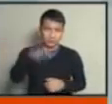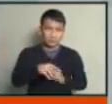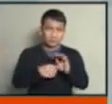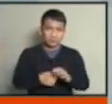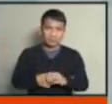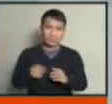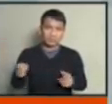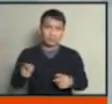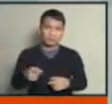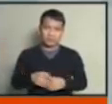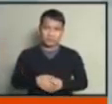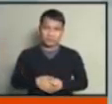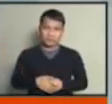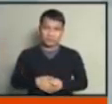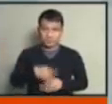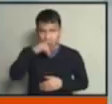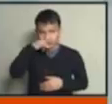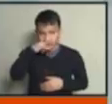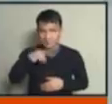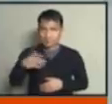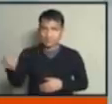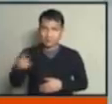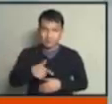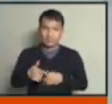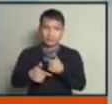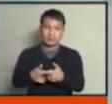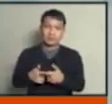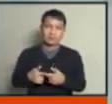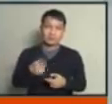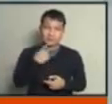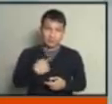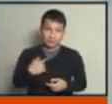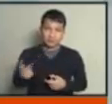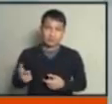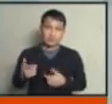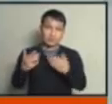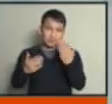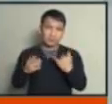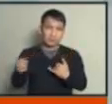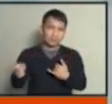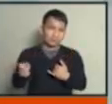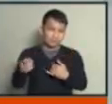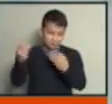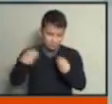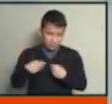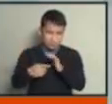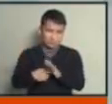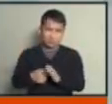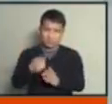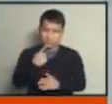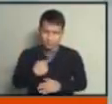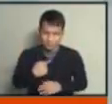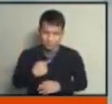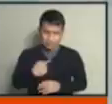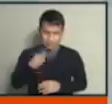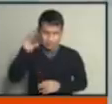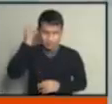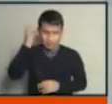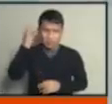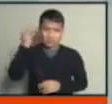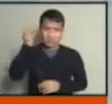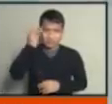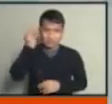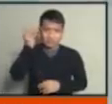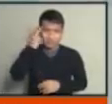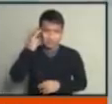mga bata. O parang garang ganun na nga. Ngayon, ang kinasasama ko nun, Lord, bakit sinasabi niya na ako ay nasisiraan daw ng